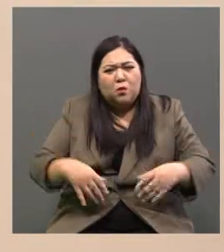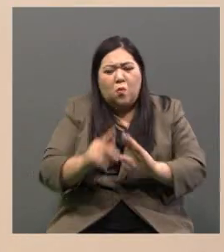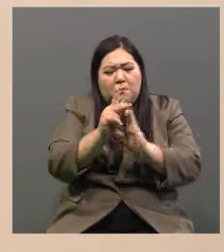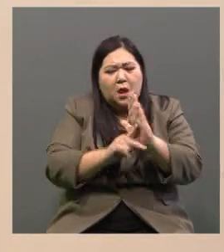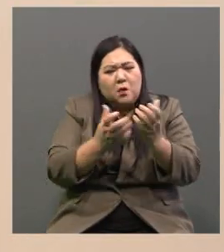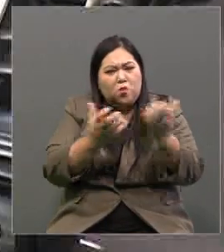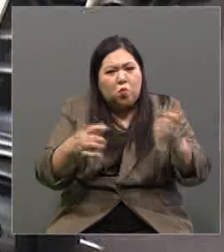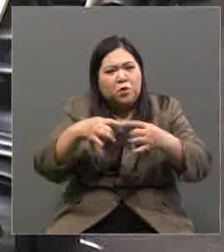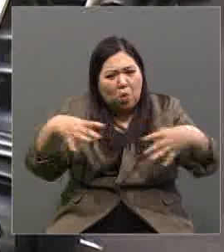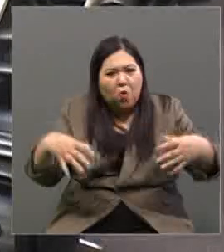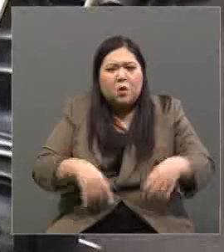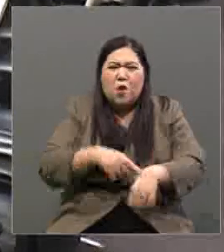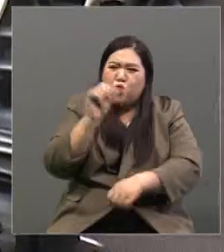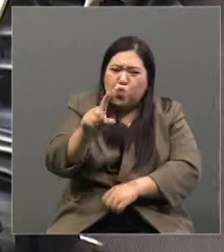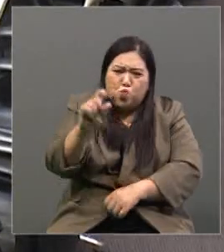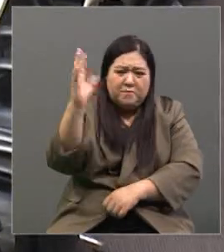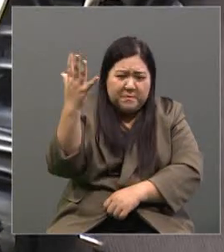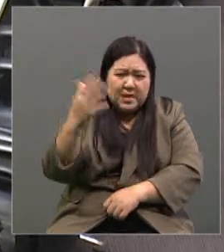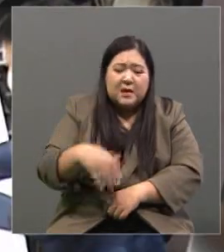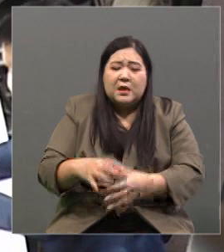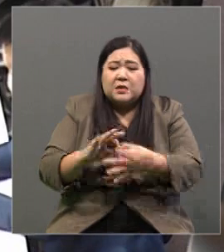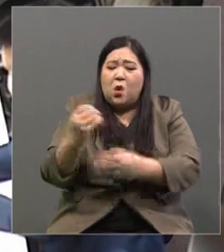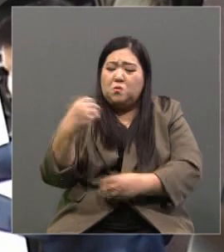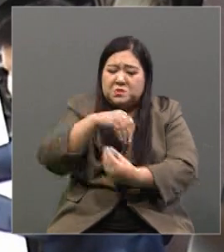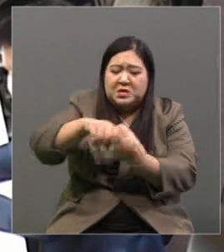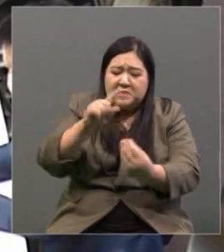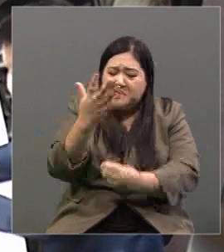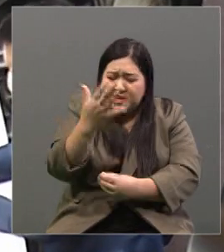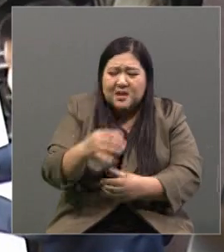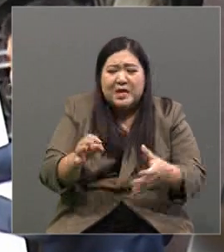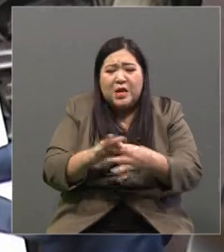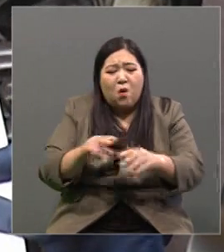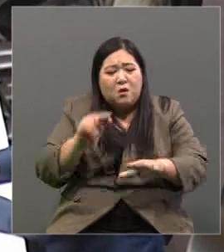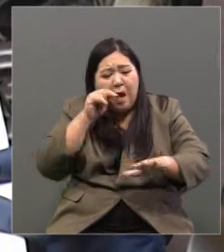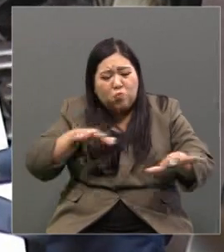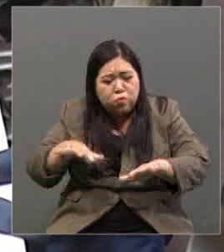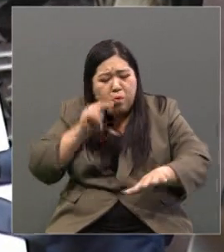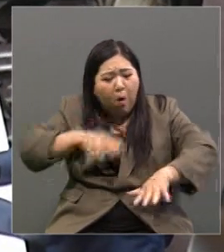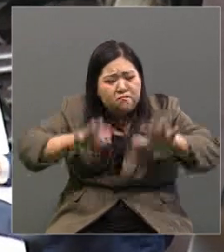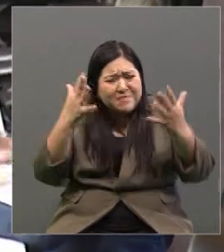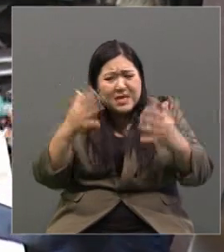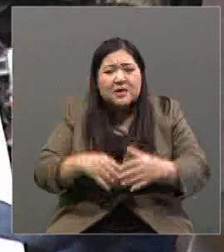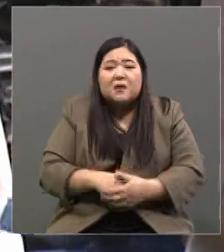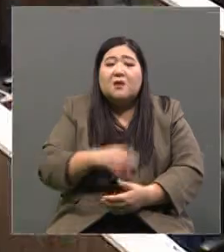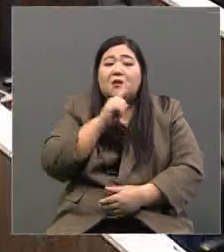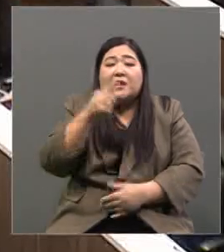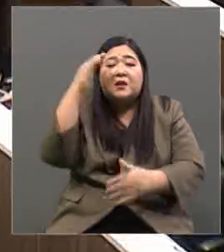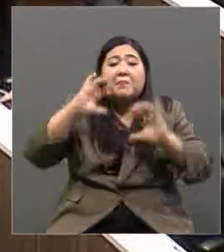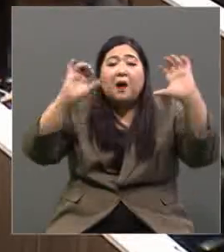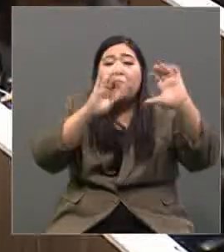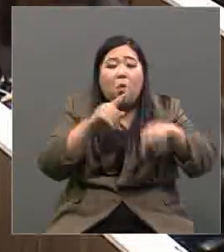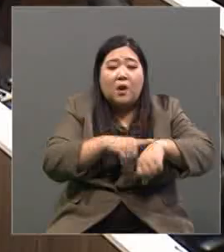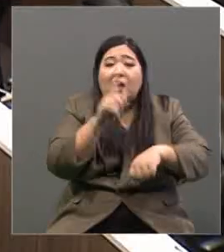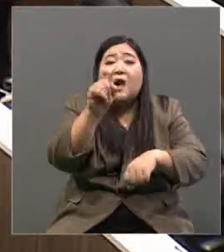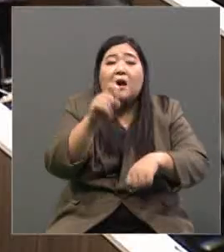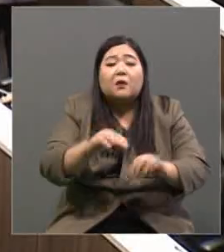ไม่มีภัยพิบัติไม่เกี่ยวกับความมั่นคงทางเศรษฐกิจหากรัฐบาลจะอ้างเรื่องการจัดหากล้องไม่ทันก็ต้องขยายเวลาออกไปก่อนสาม